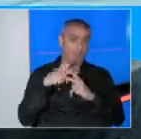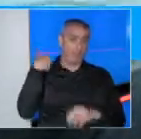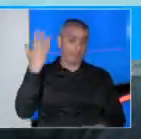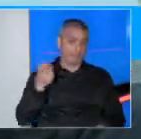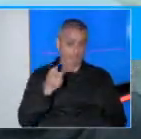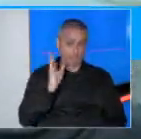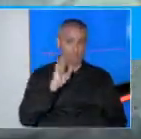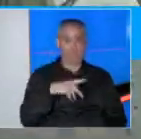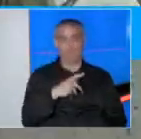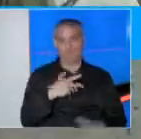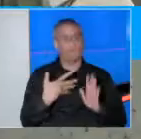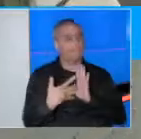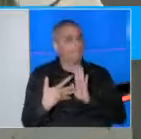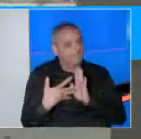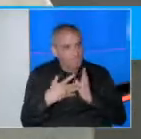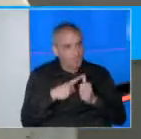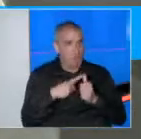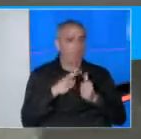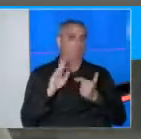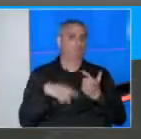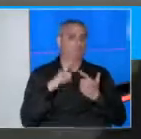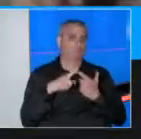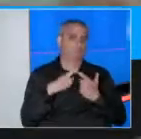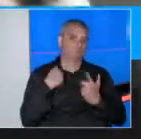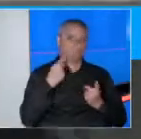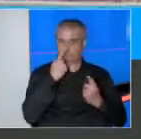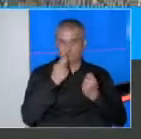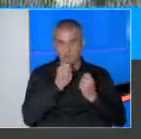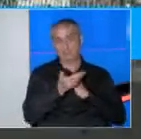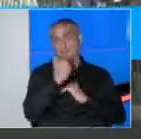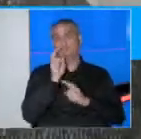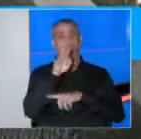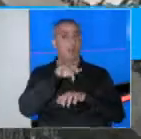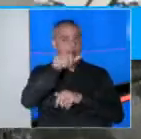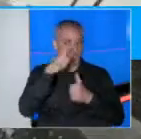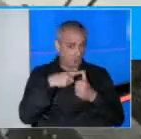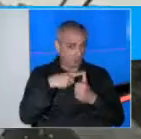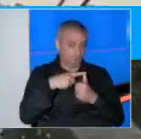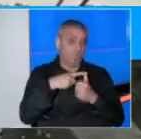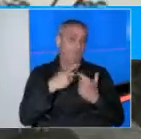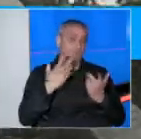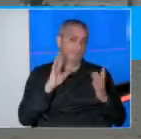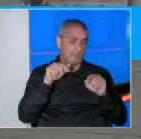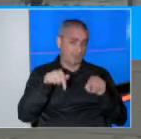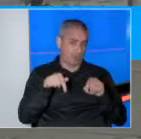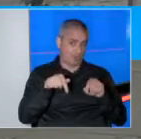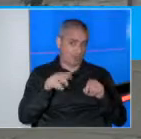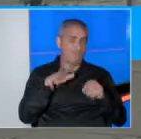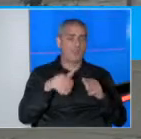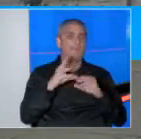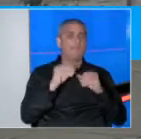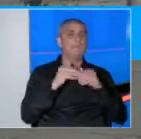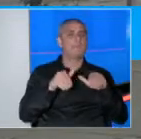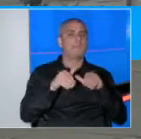גם על ידי בדיקות שאנחנו מחייבים לפני עלייה למטוס ובנחיתה כאן, וגם על ידי